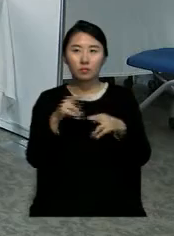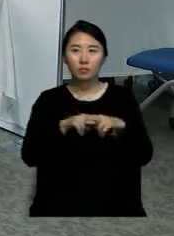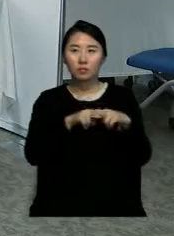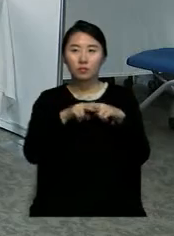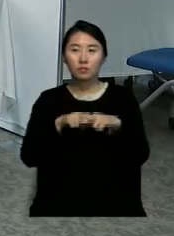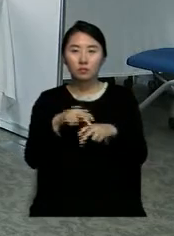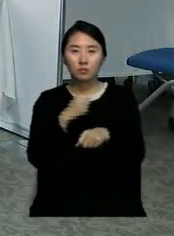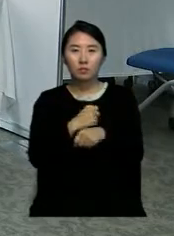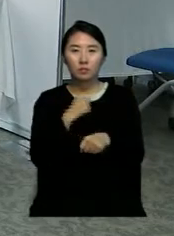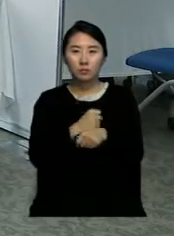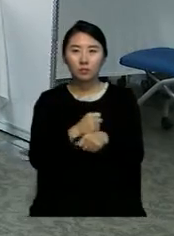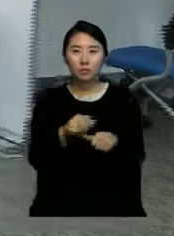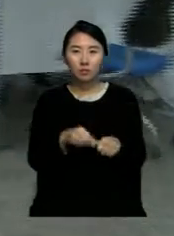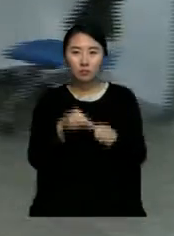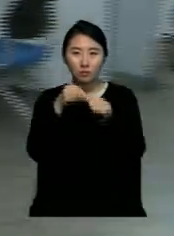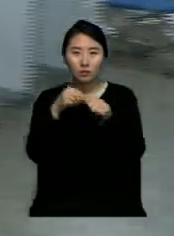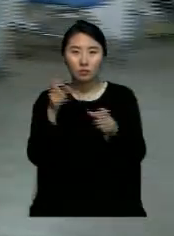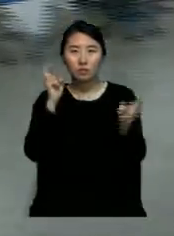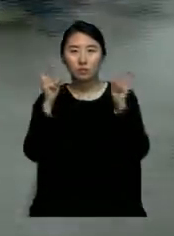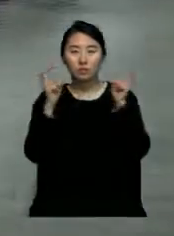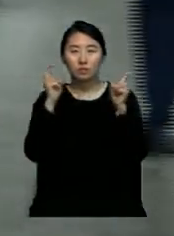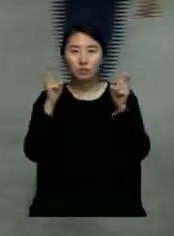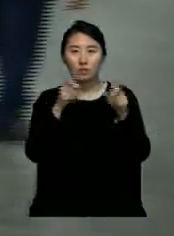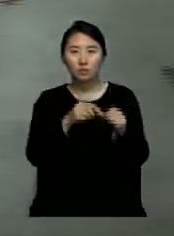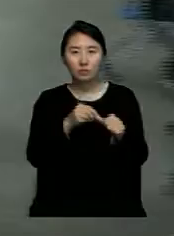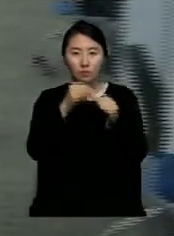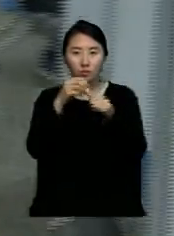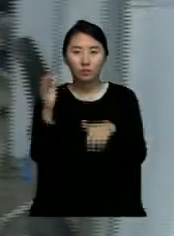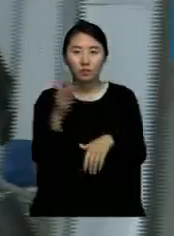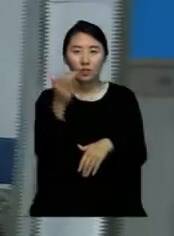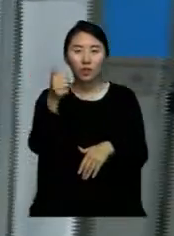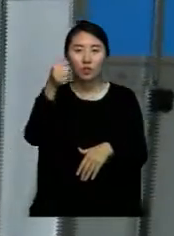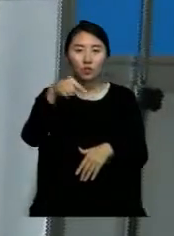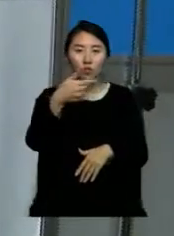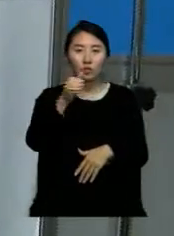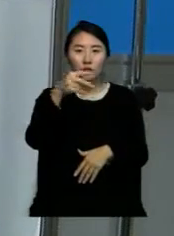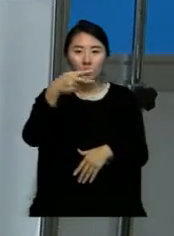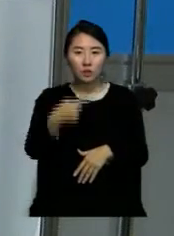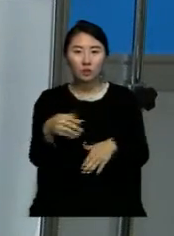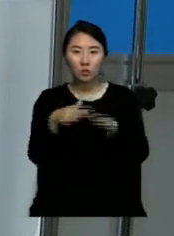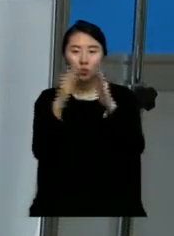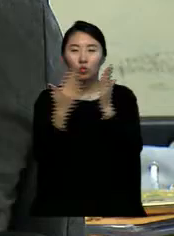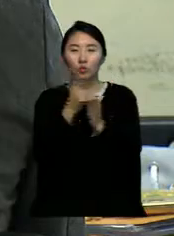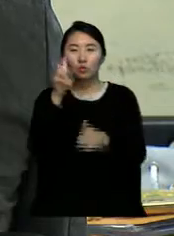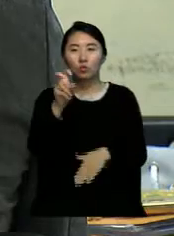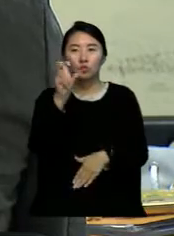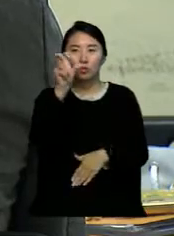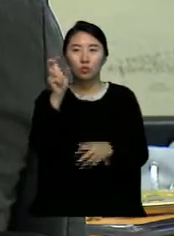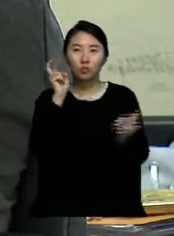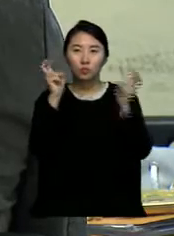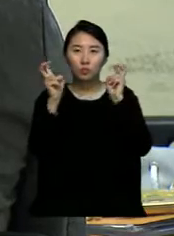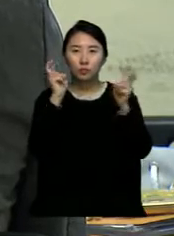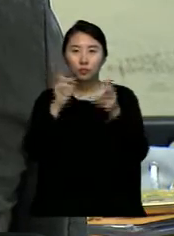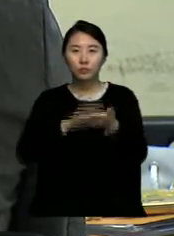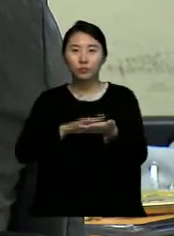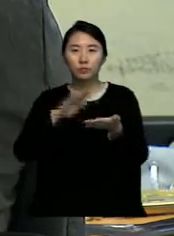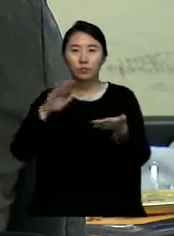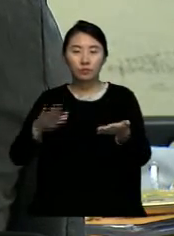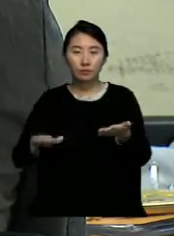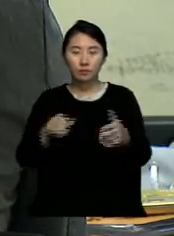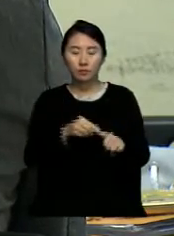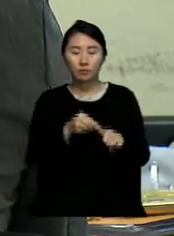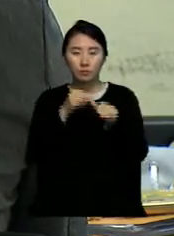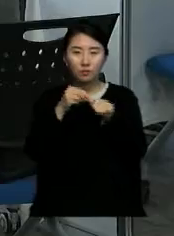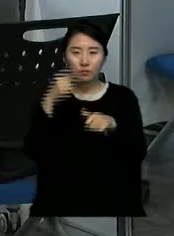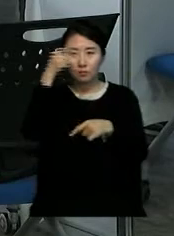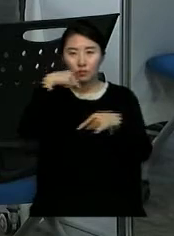마련해가지고 구인에 나선 기업은 기브트넷과 후니드 등 모두 25개 업체입니다. 구인